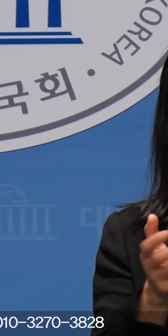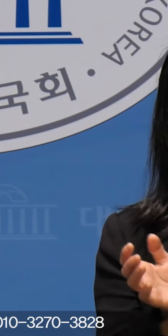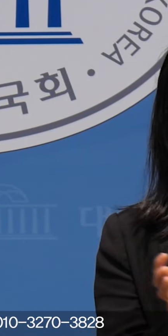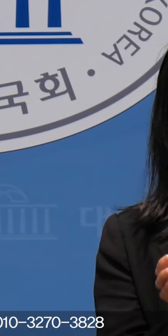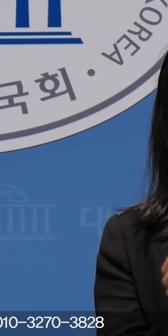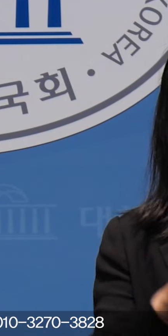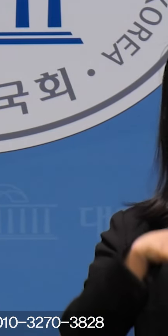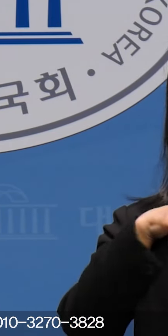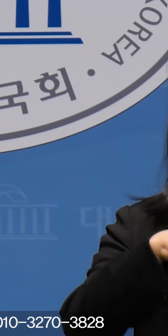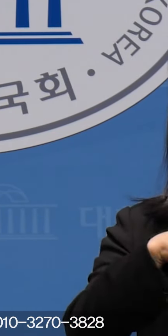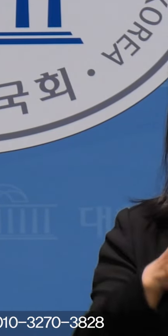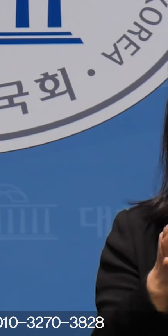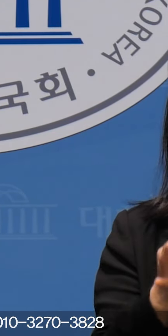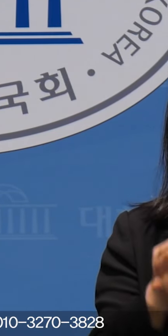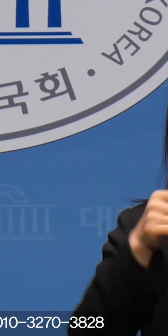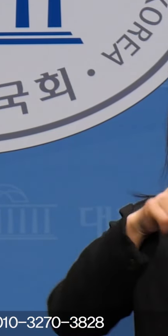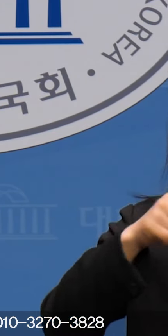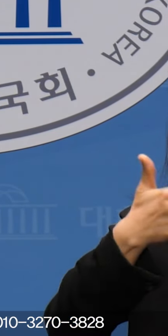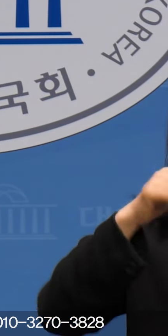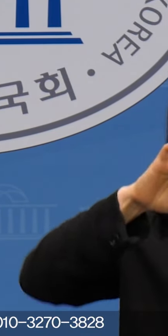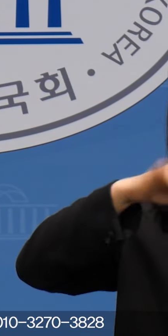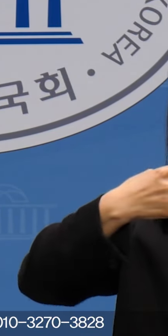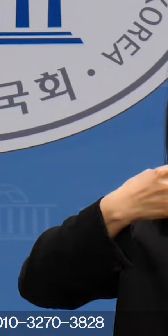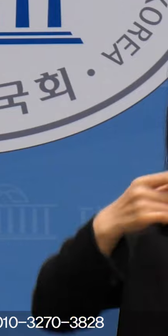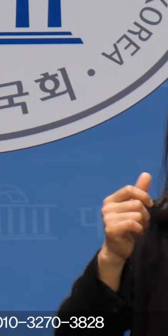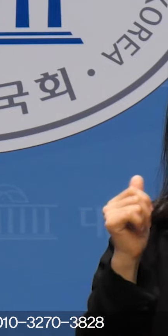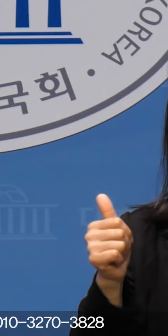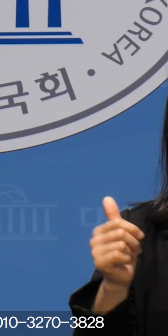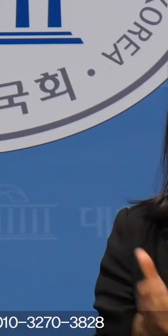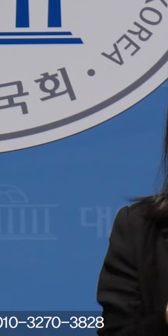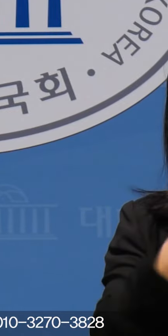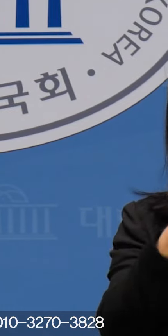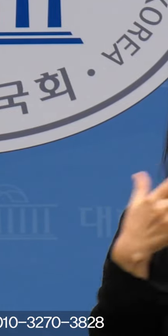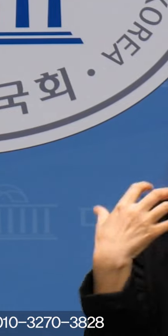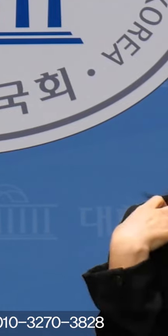더불어민주당의 김건희 심판본부장을 맡고 있는